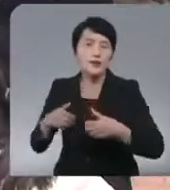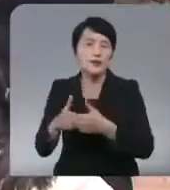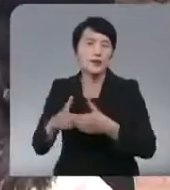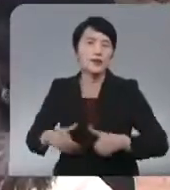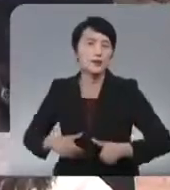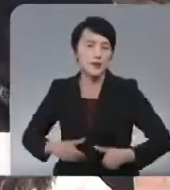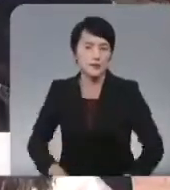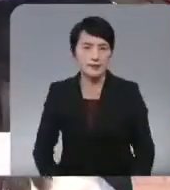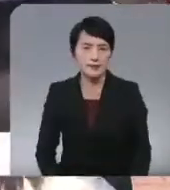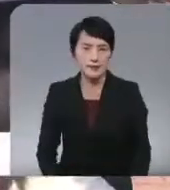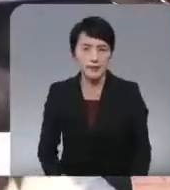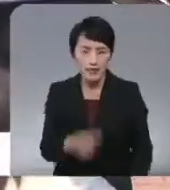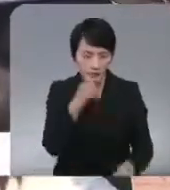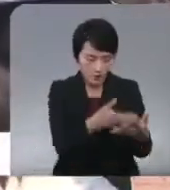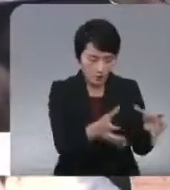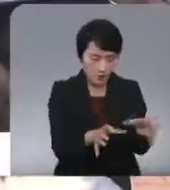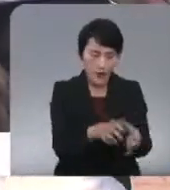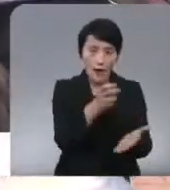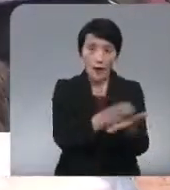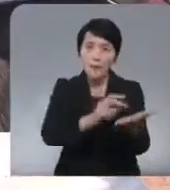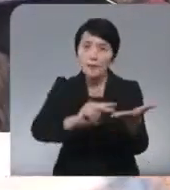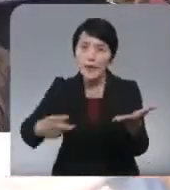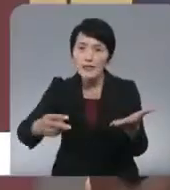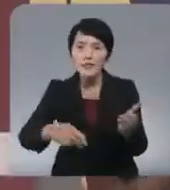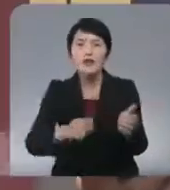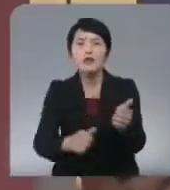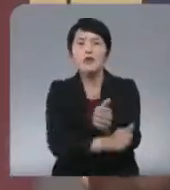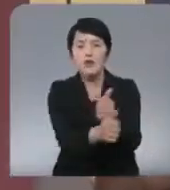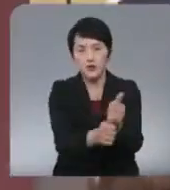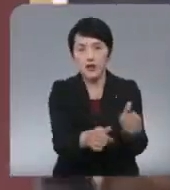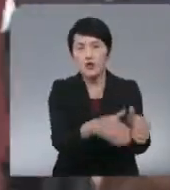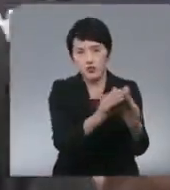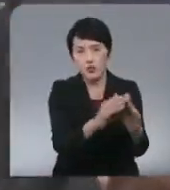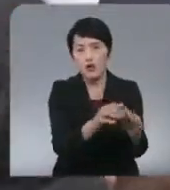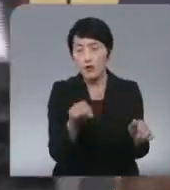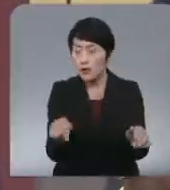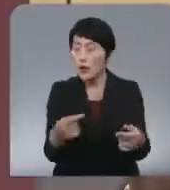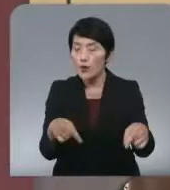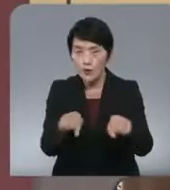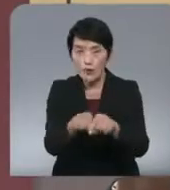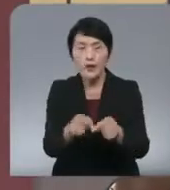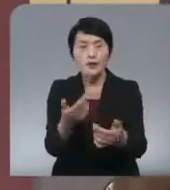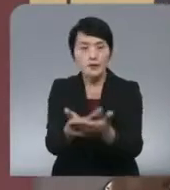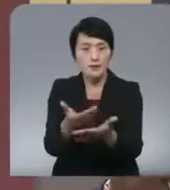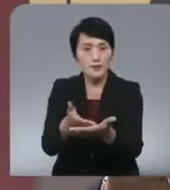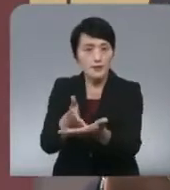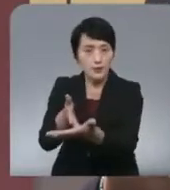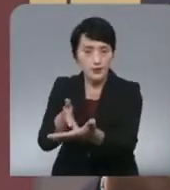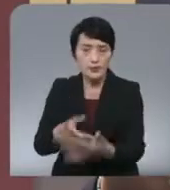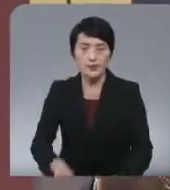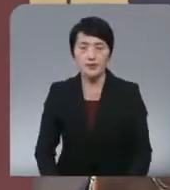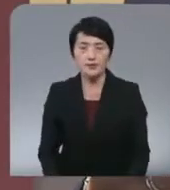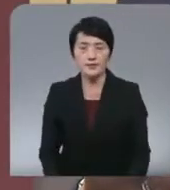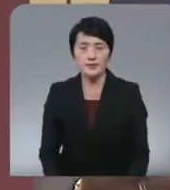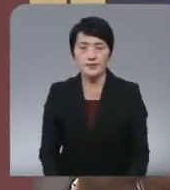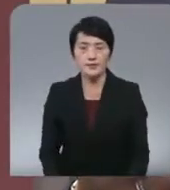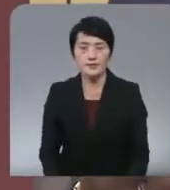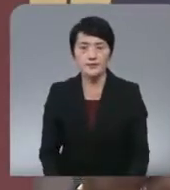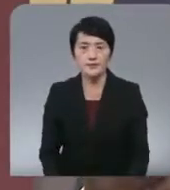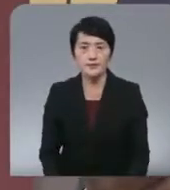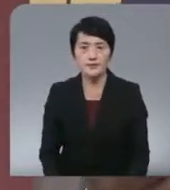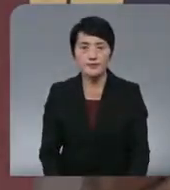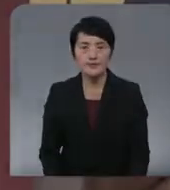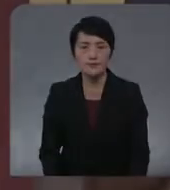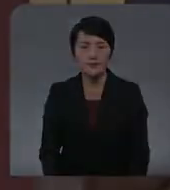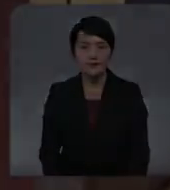た国民の力の議員のほとんどが518位記念式に出席したのは今回が初めて